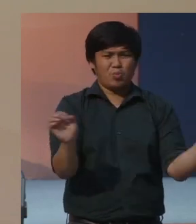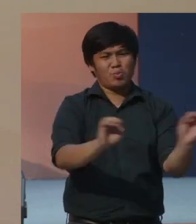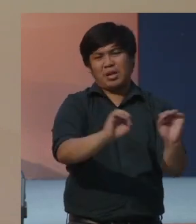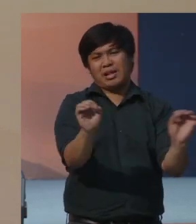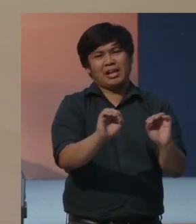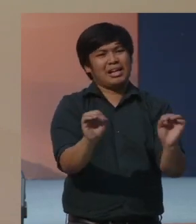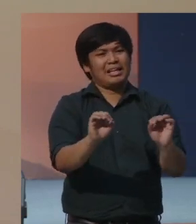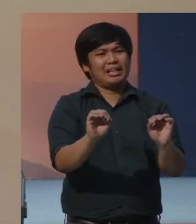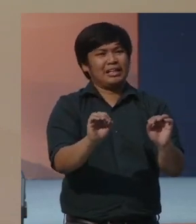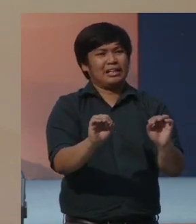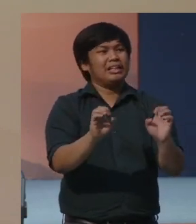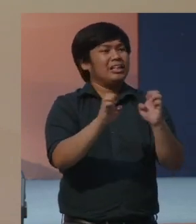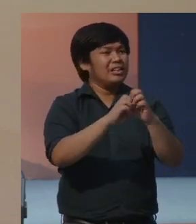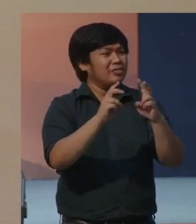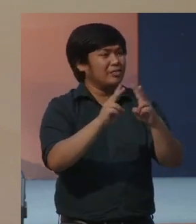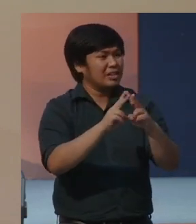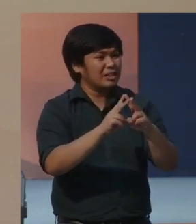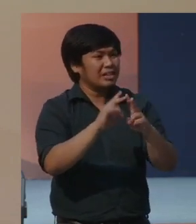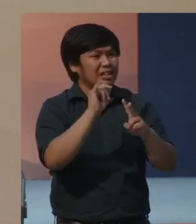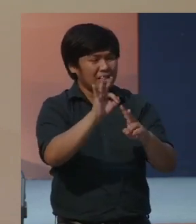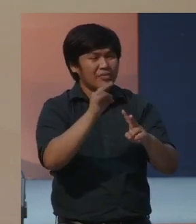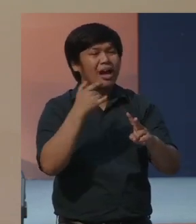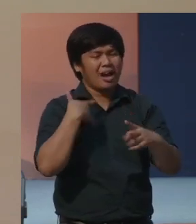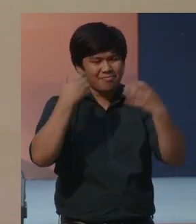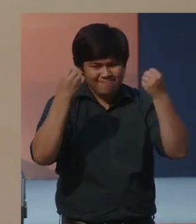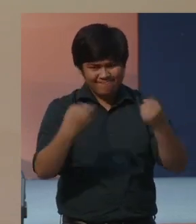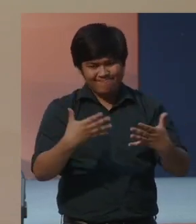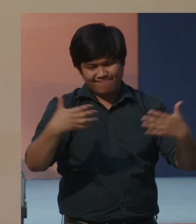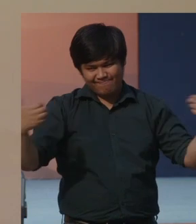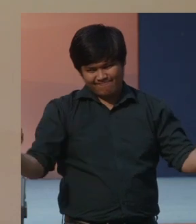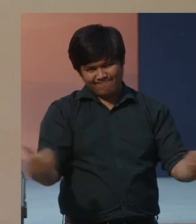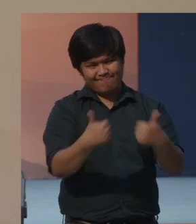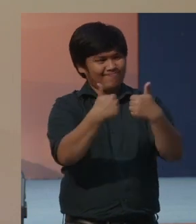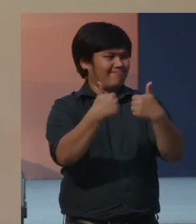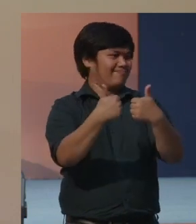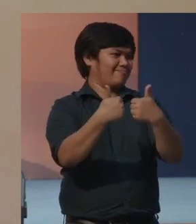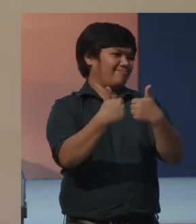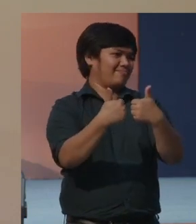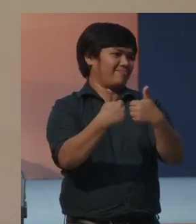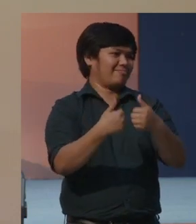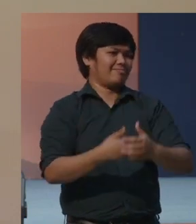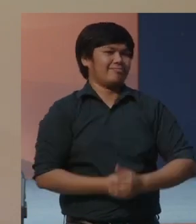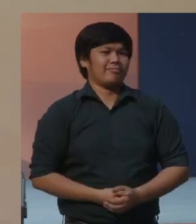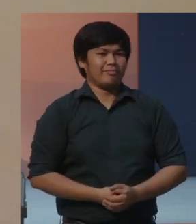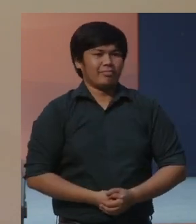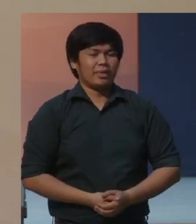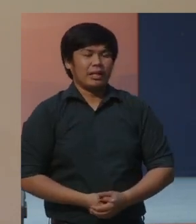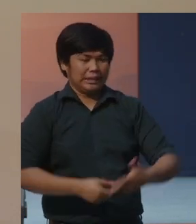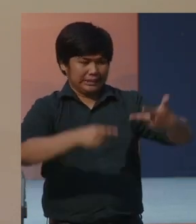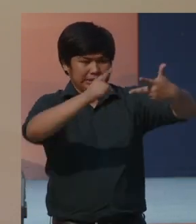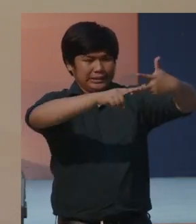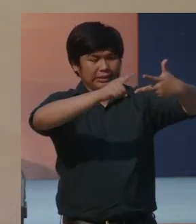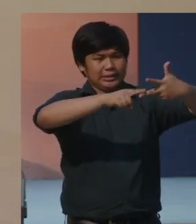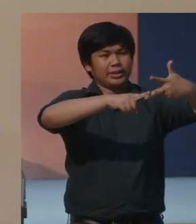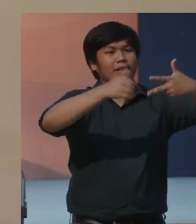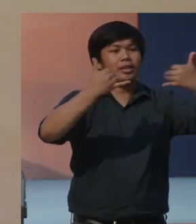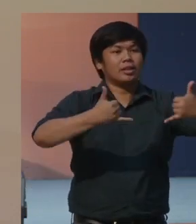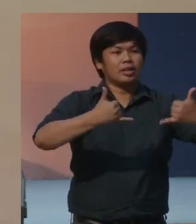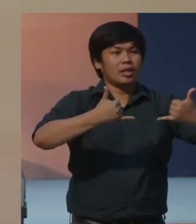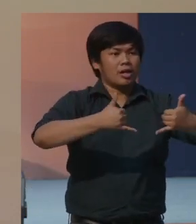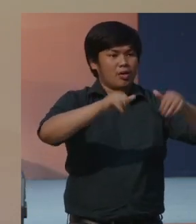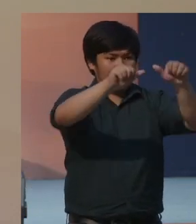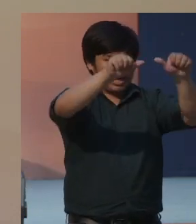na ano pang hinaharap natin na pagsubok. Huli sa lahat, ang memorial. Nabasa natin kanina sa